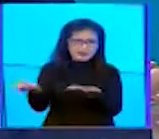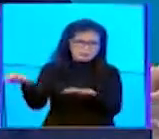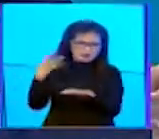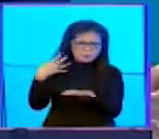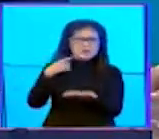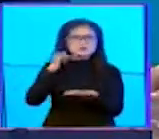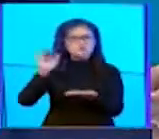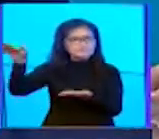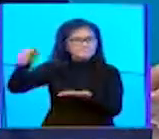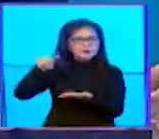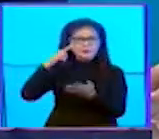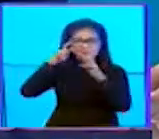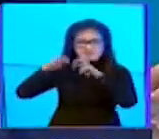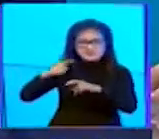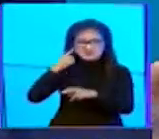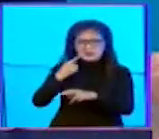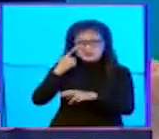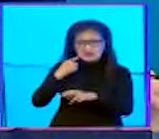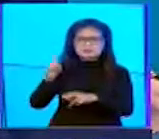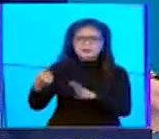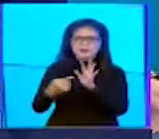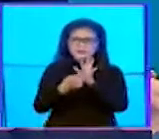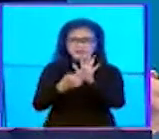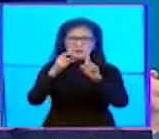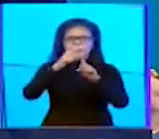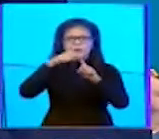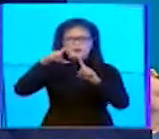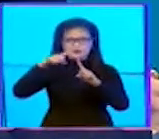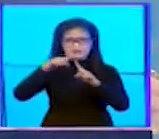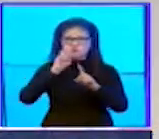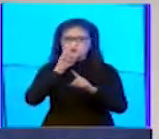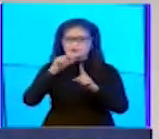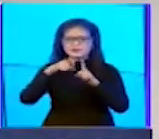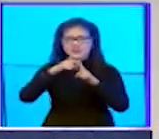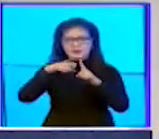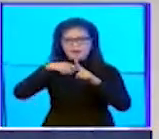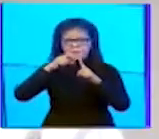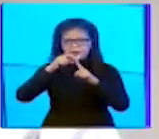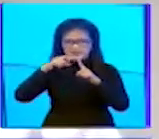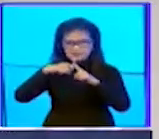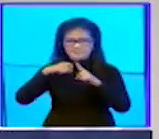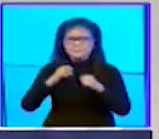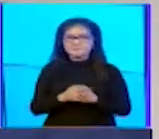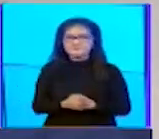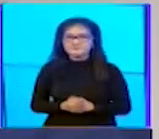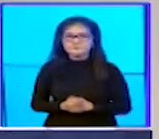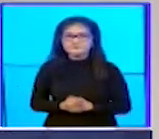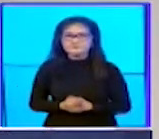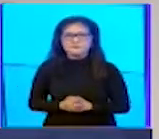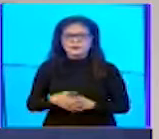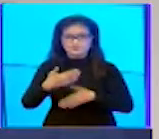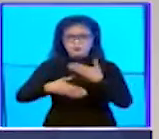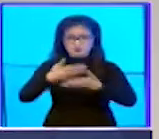dan berikut pernyataan PLT juru bicara KPK Ali Fikri Hai penyelesaian penyidikan terkait